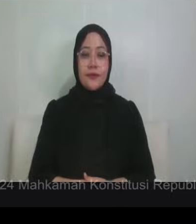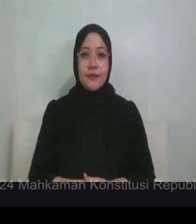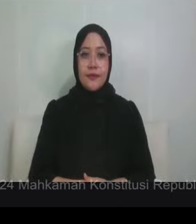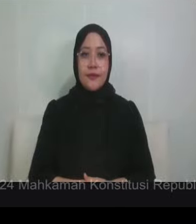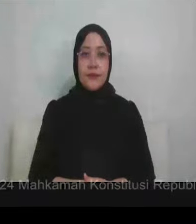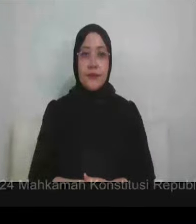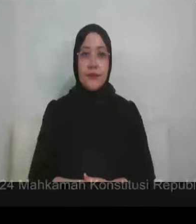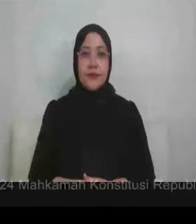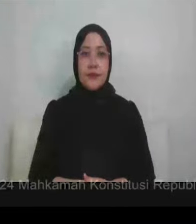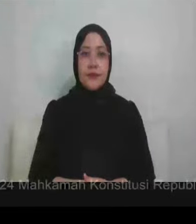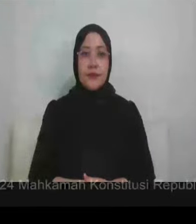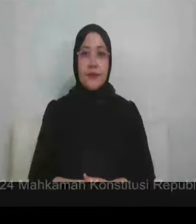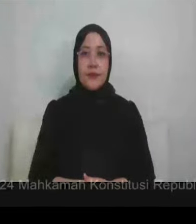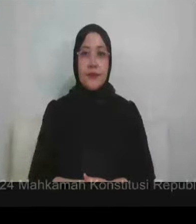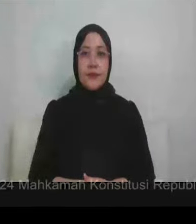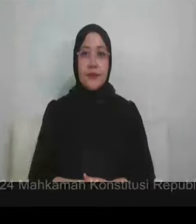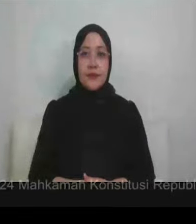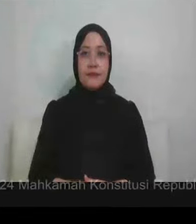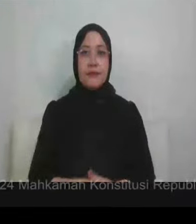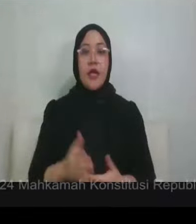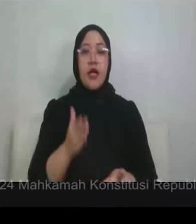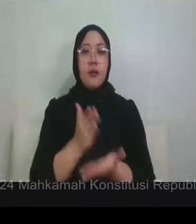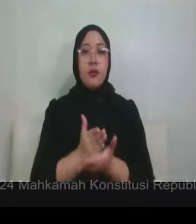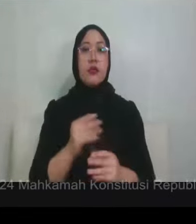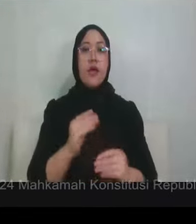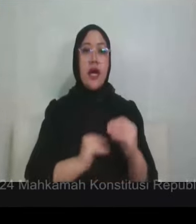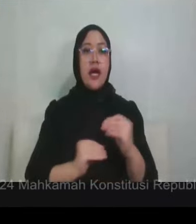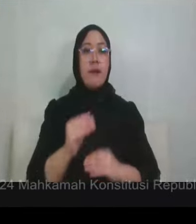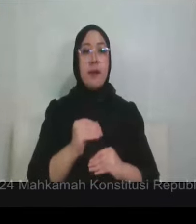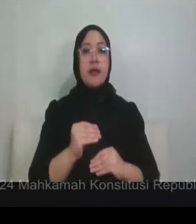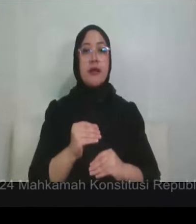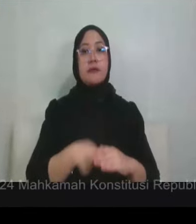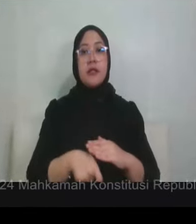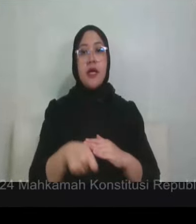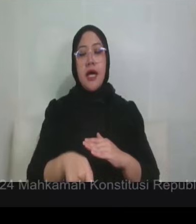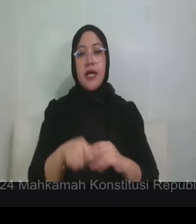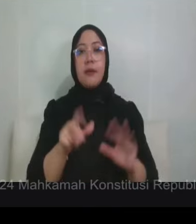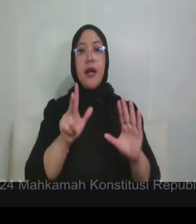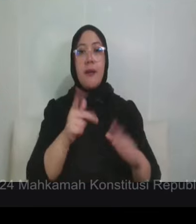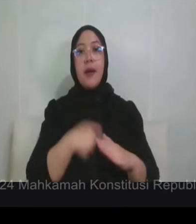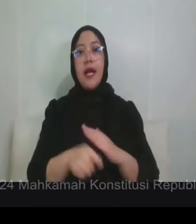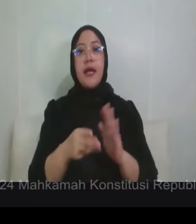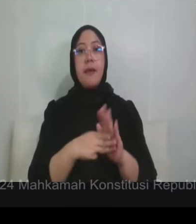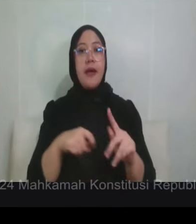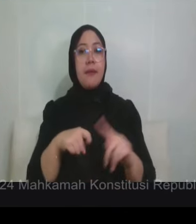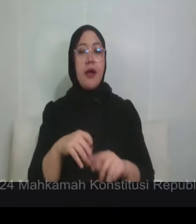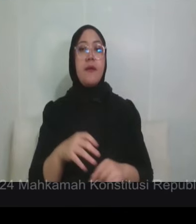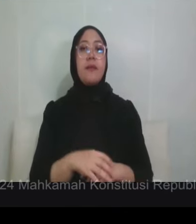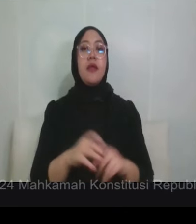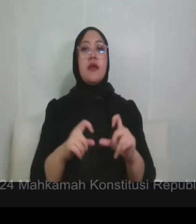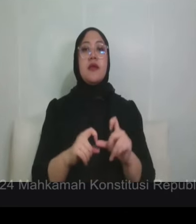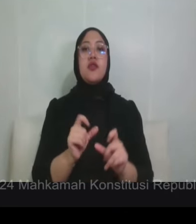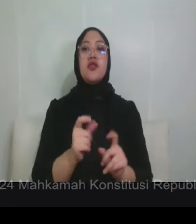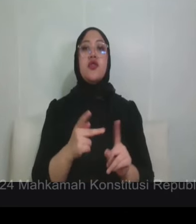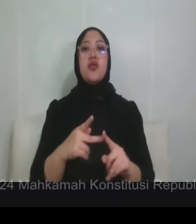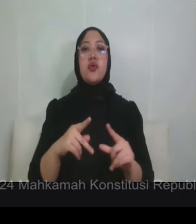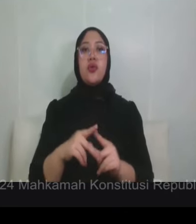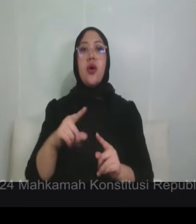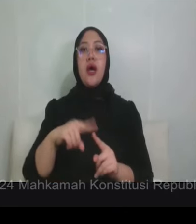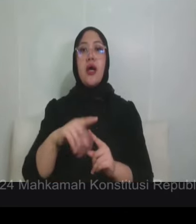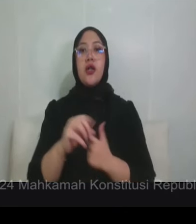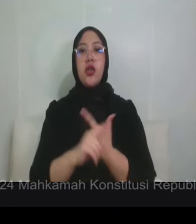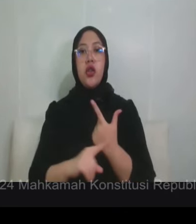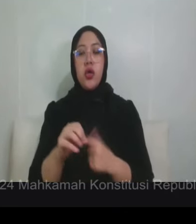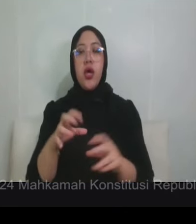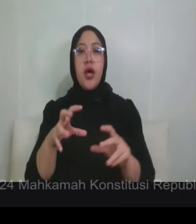dibacakan demikian diputus dalam rapat Patan Hakim oleh delan hakim konstitusi yaitu suaro selaku ketua merangkap anggota saldi